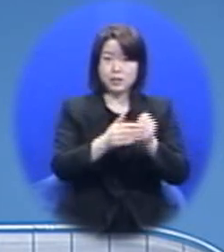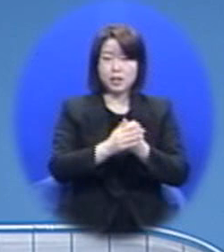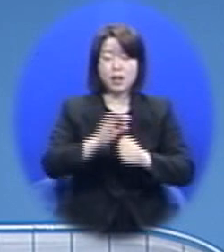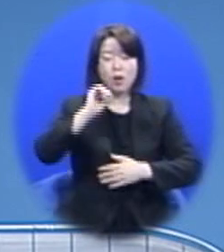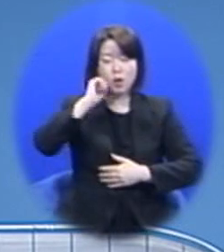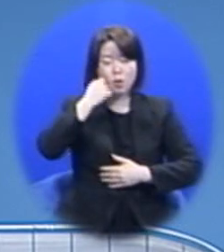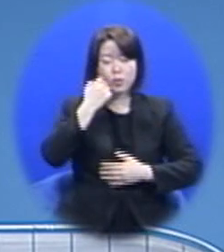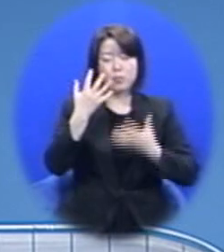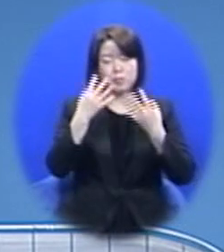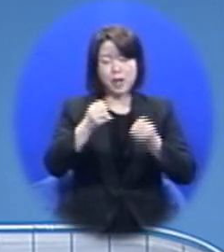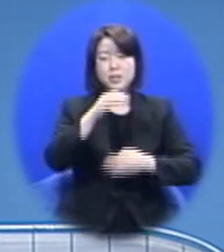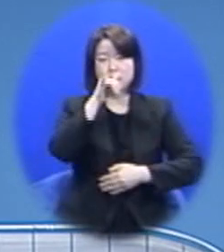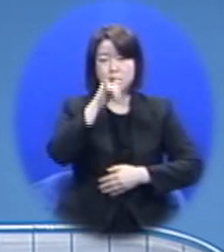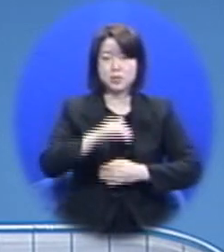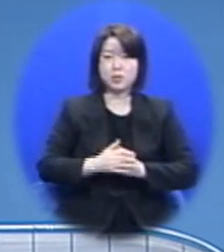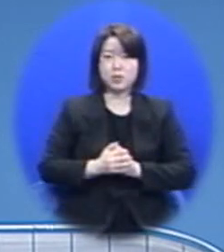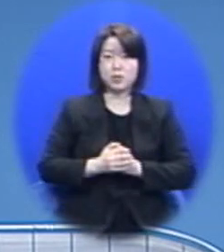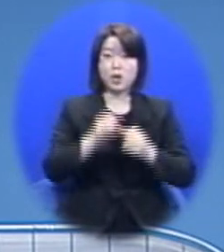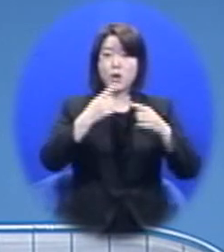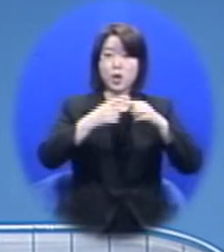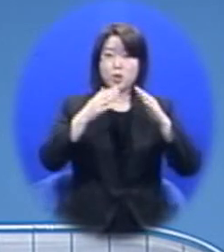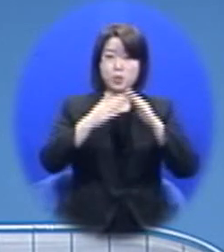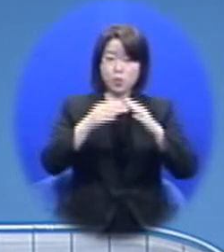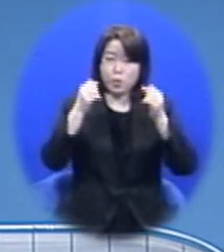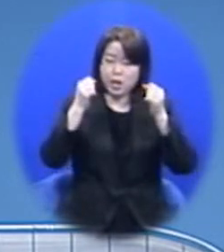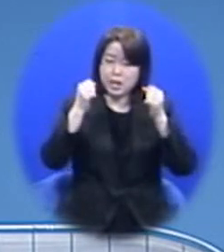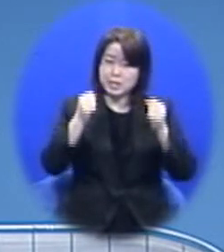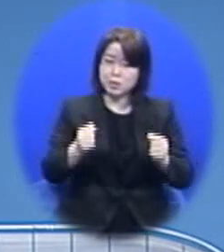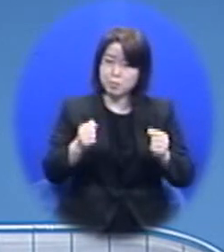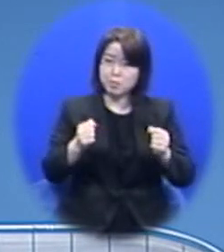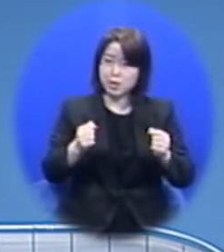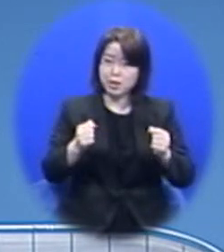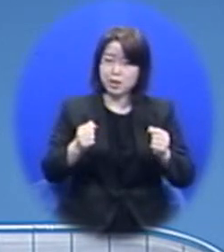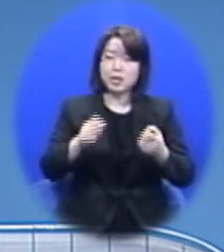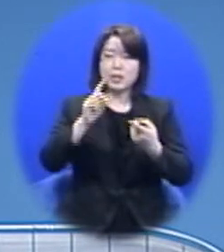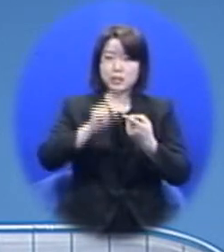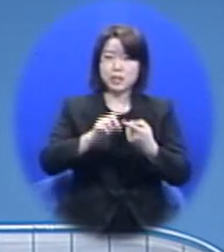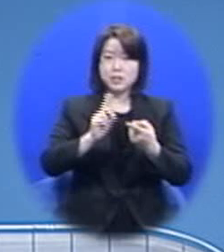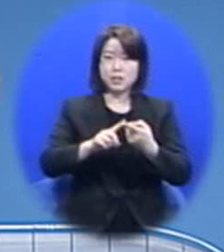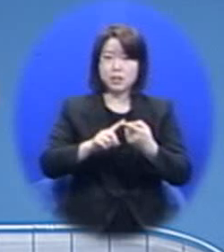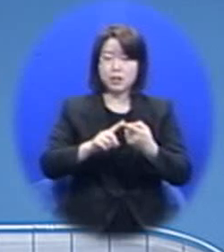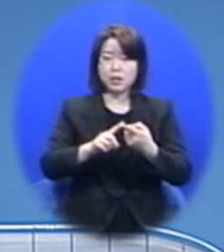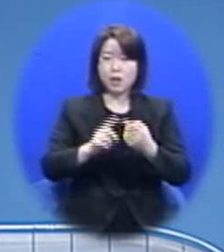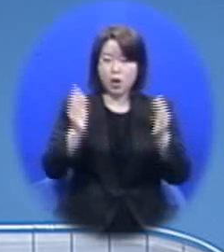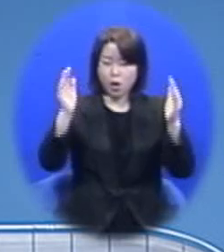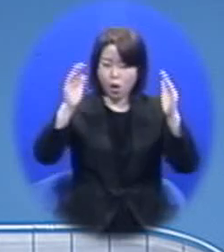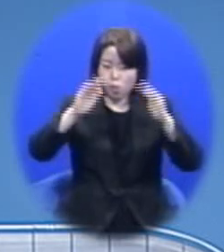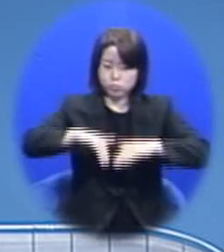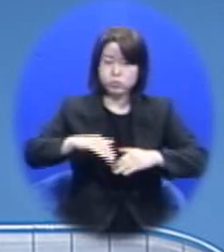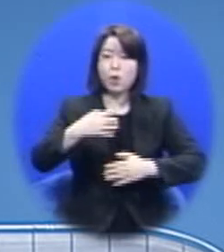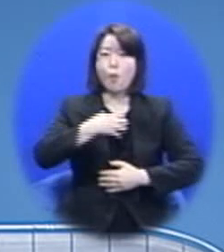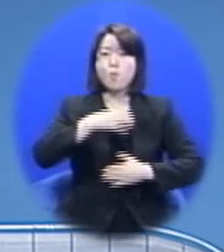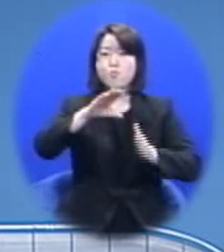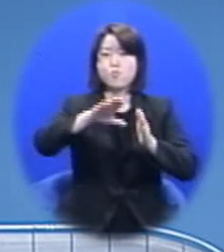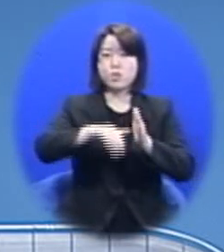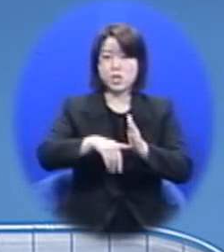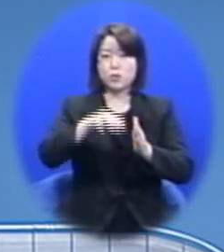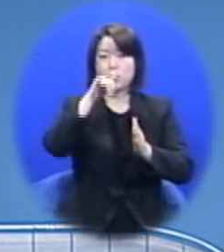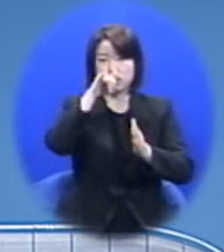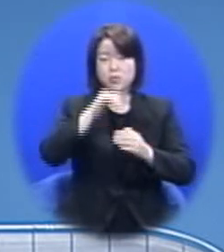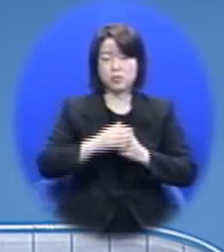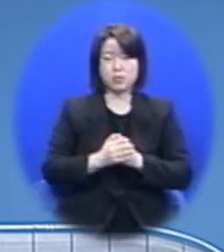어려움이 있었습니다. 교회 존재, 존립 자체가 완전히 무너질 그런 위기를